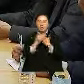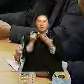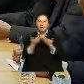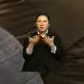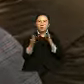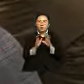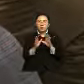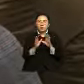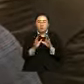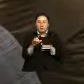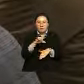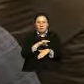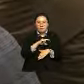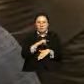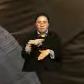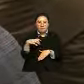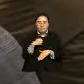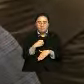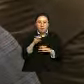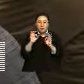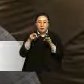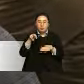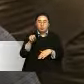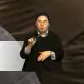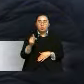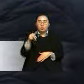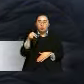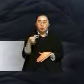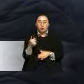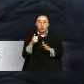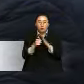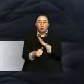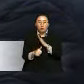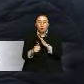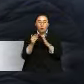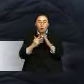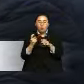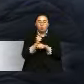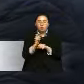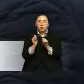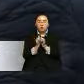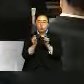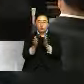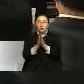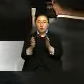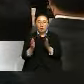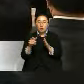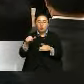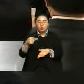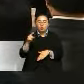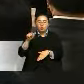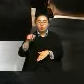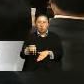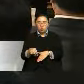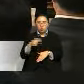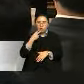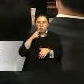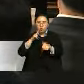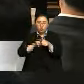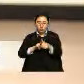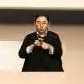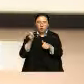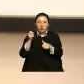미래통합당의 간판을 달고 공식 출마를 선언한 김선교 후보. 공무원을 시작해 양평 군수를 거쳐 총선